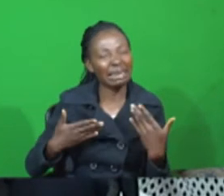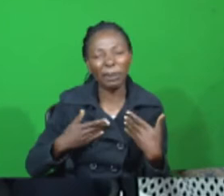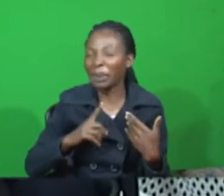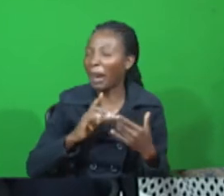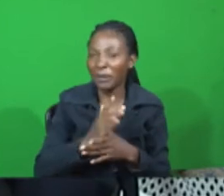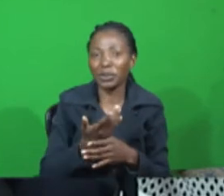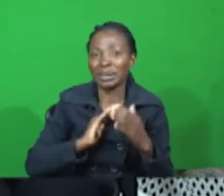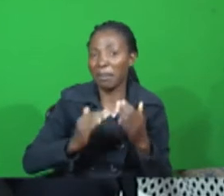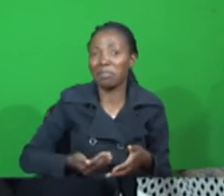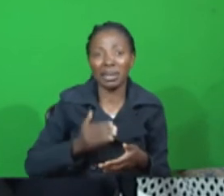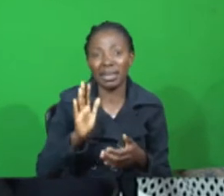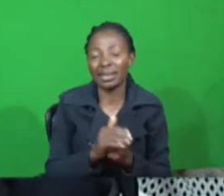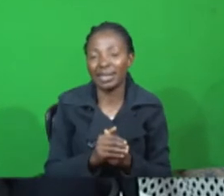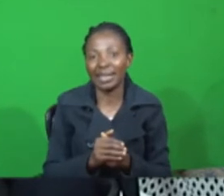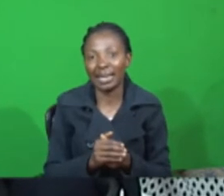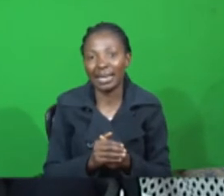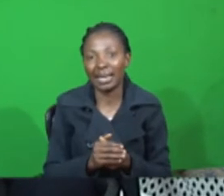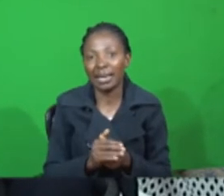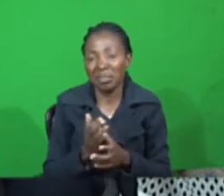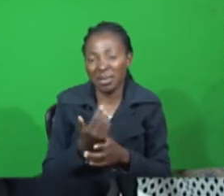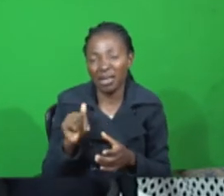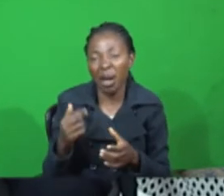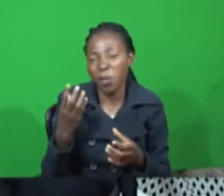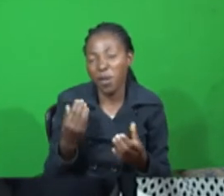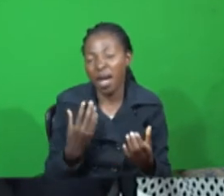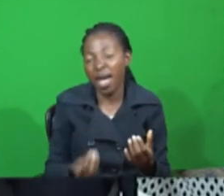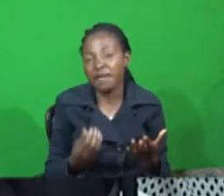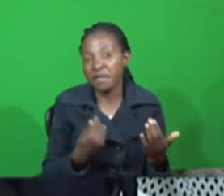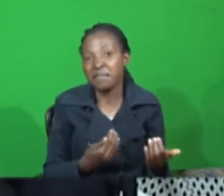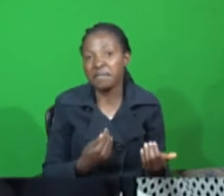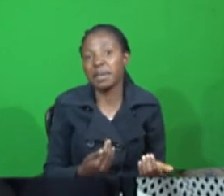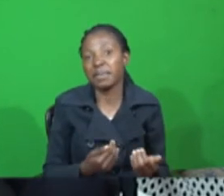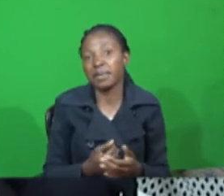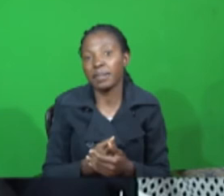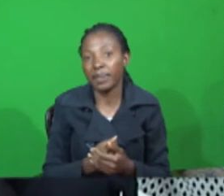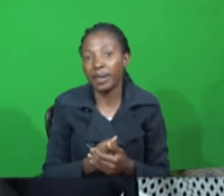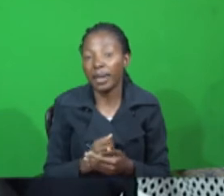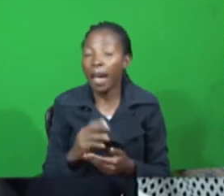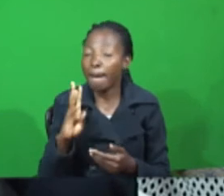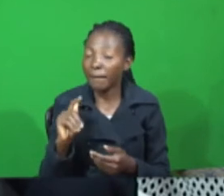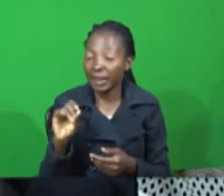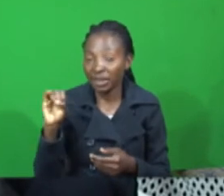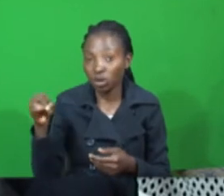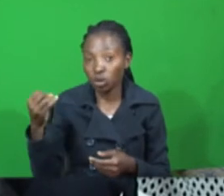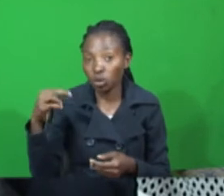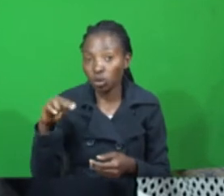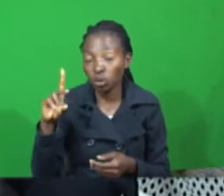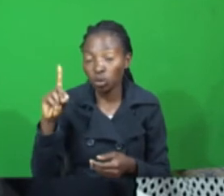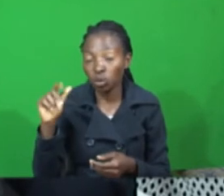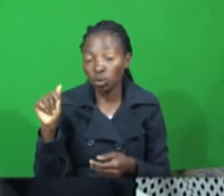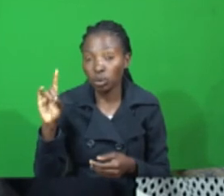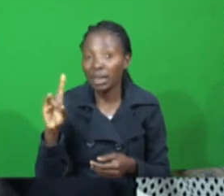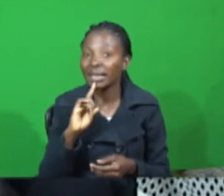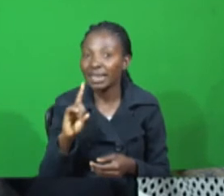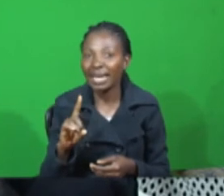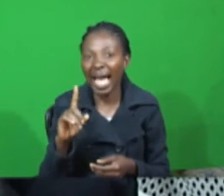zvaiti. Ndaito umwana. Ndaito umwana. Goraiti nemurie murumo wangu. Pati uyu Juda manje mupfungwa